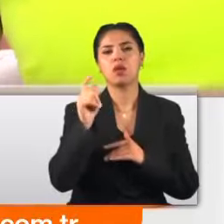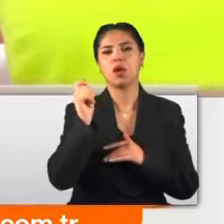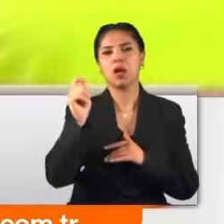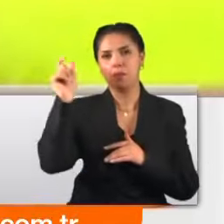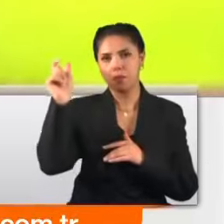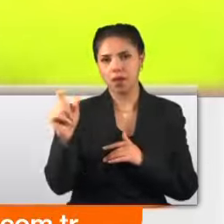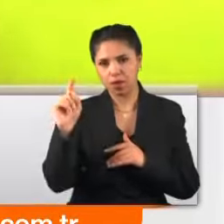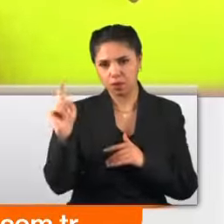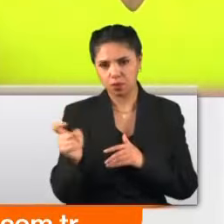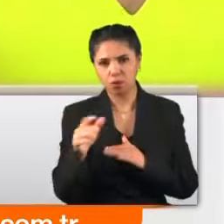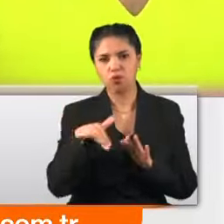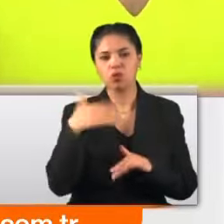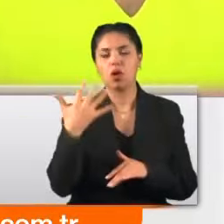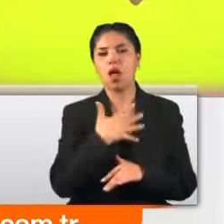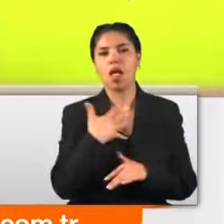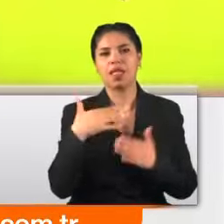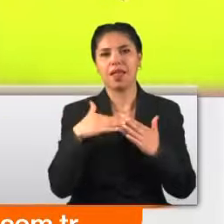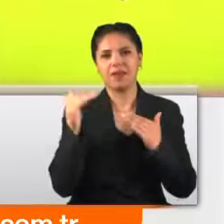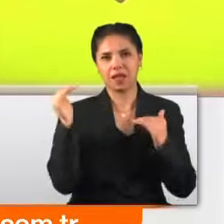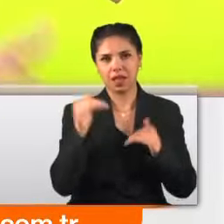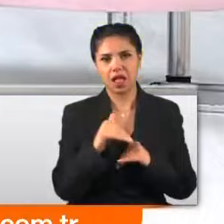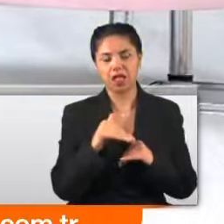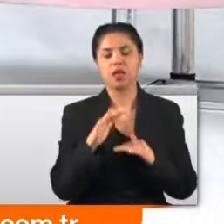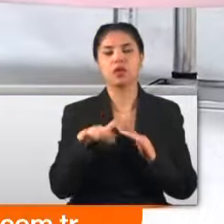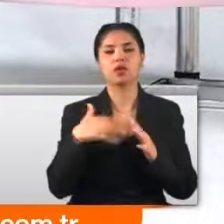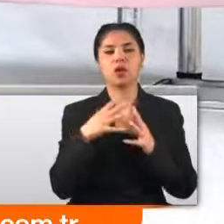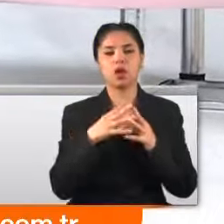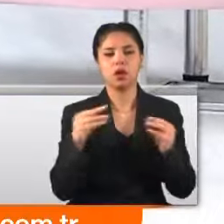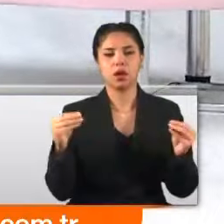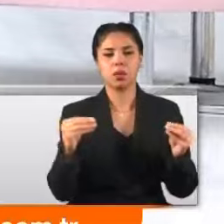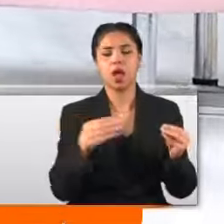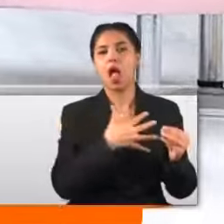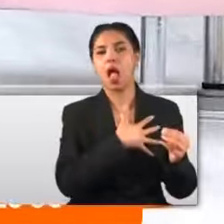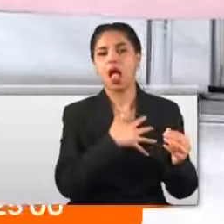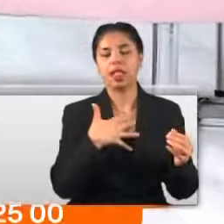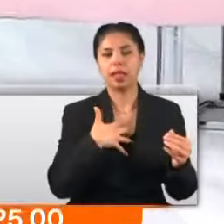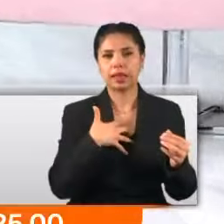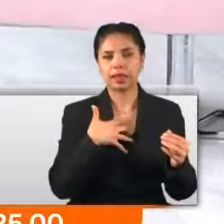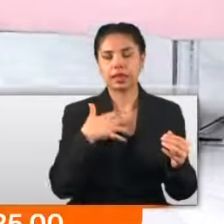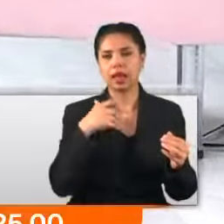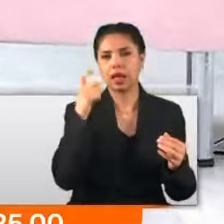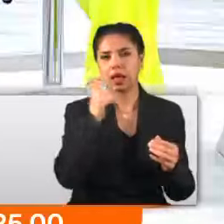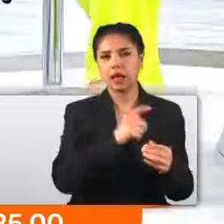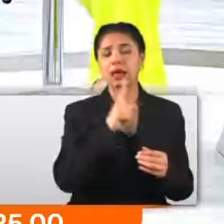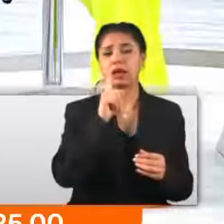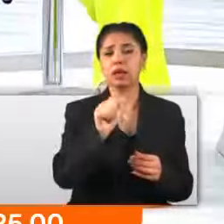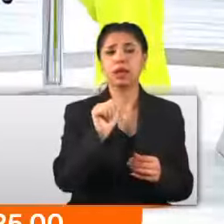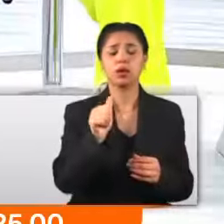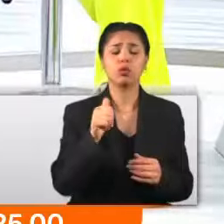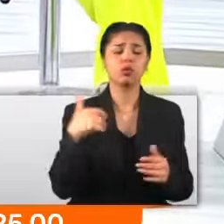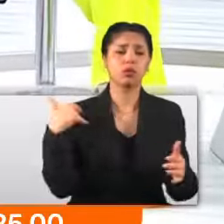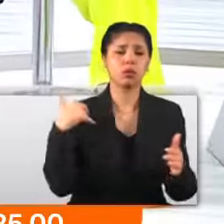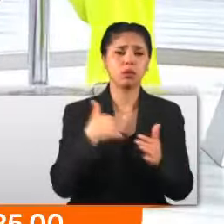sonra annesinin evine geliyor ve annesinin evinden kayıplara karışıyor. Anne Songül Deniz ilk günden beri kızının kayboluşunda eşi Ferdi Taşan